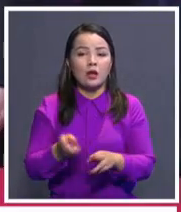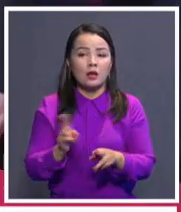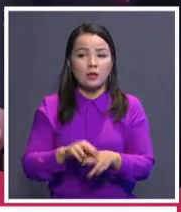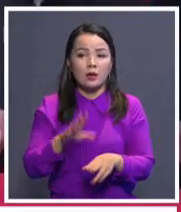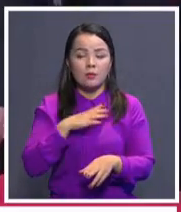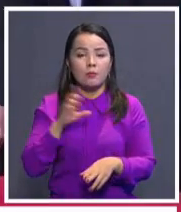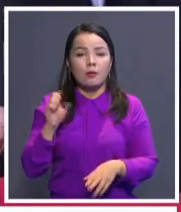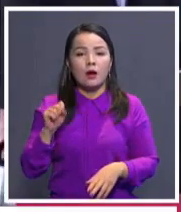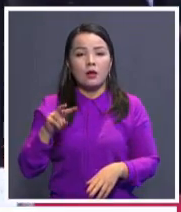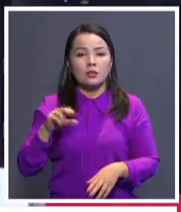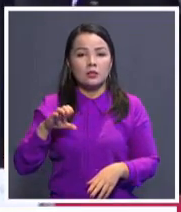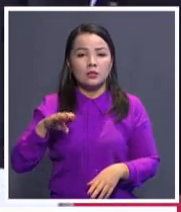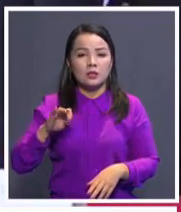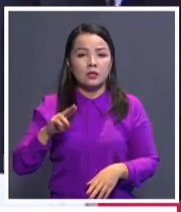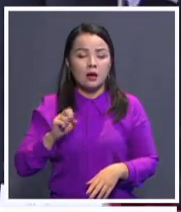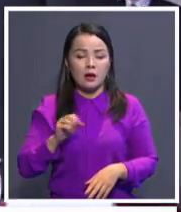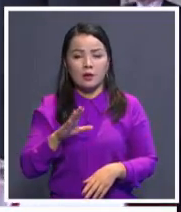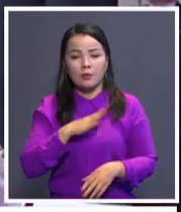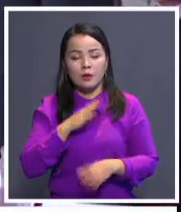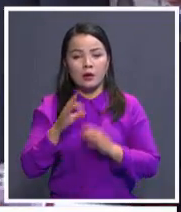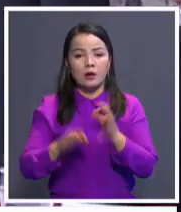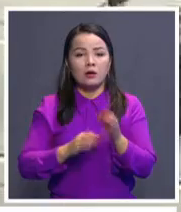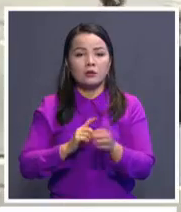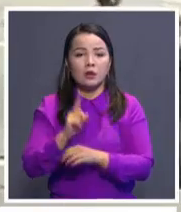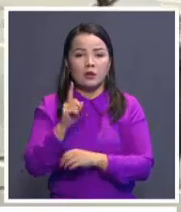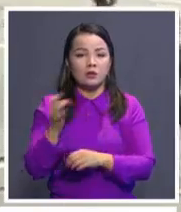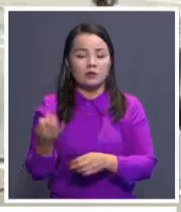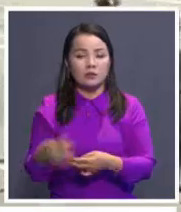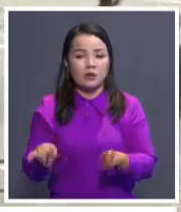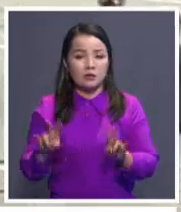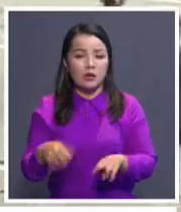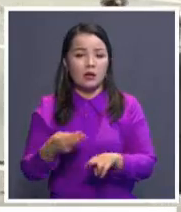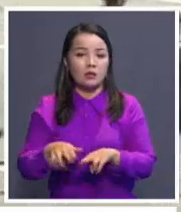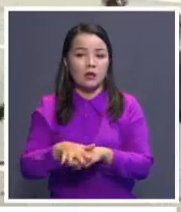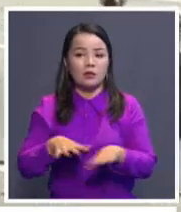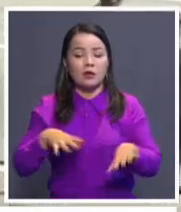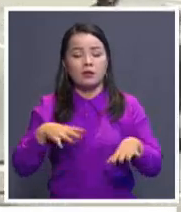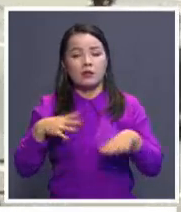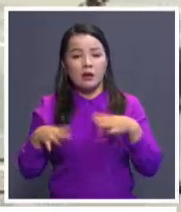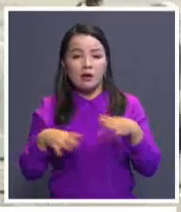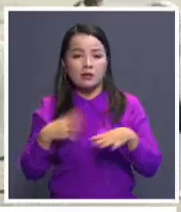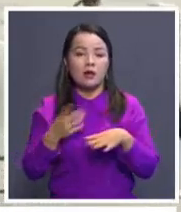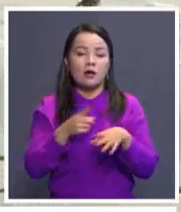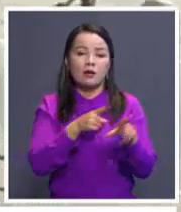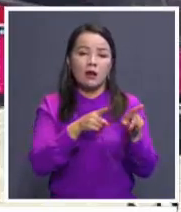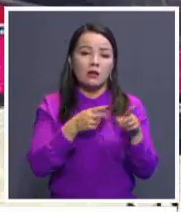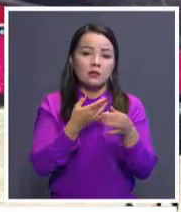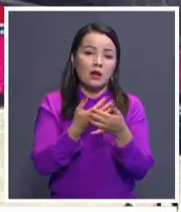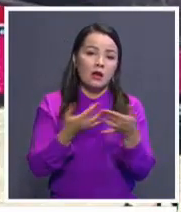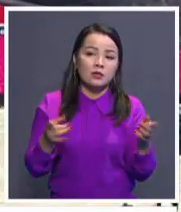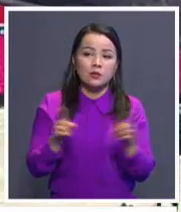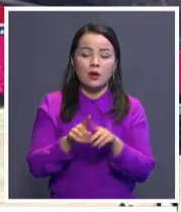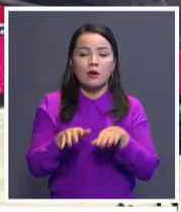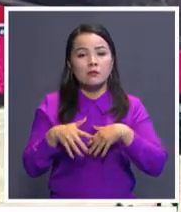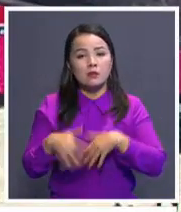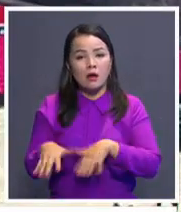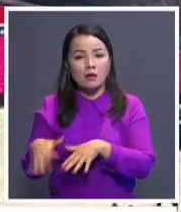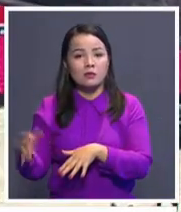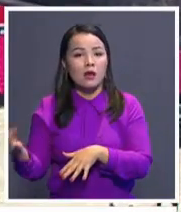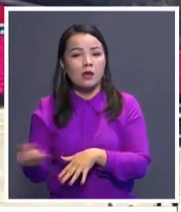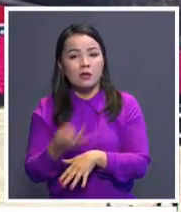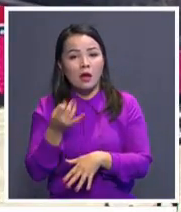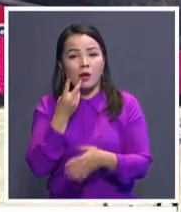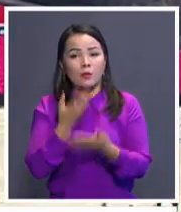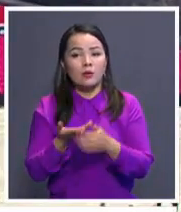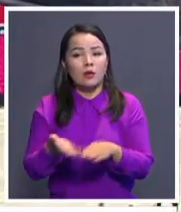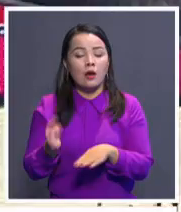құрлықаралық баллистикалық зымырандар қатыстырылмай, тек зениталық және тактикалық ракеталар көрсетілген. Ал мерекелік алаңға